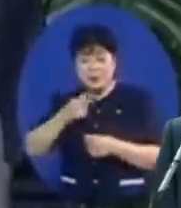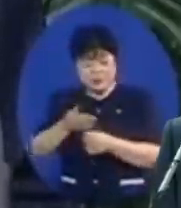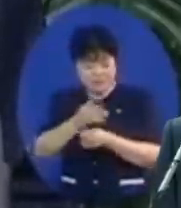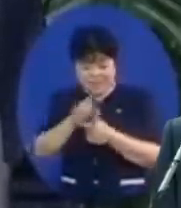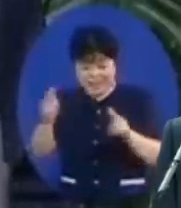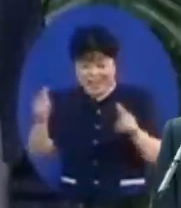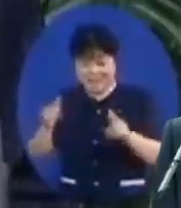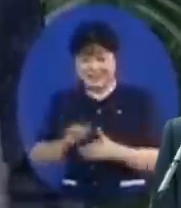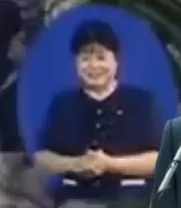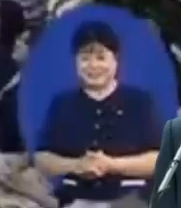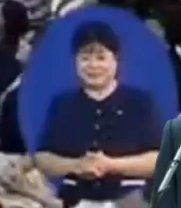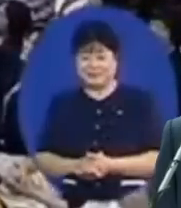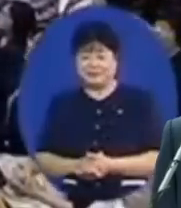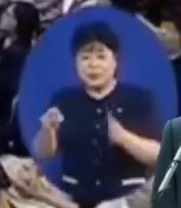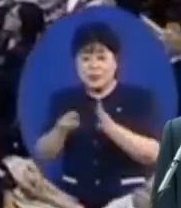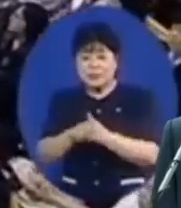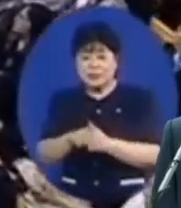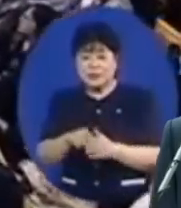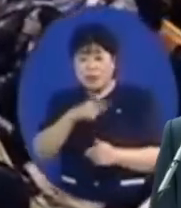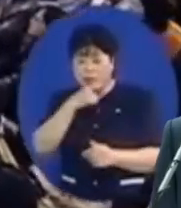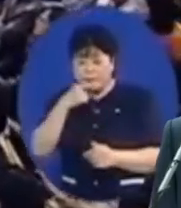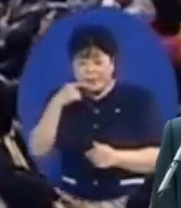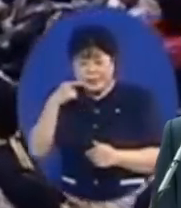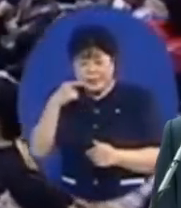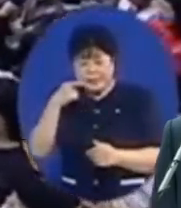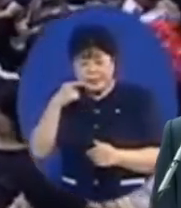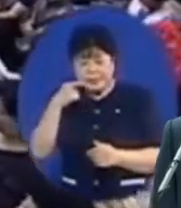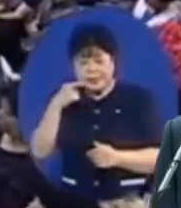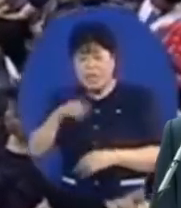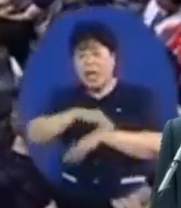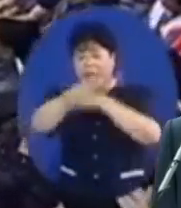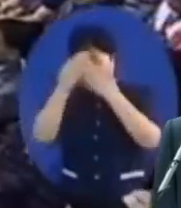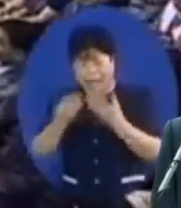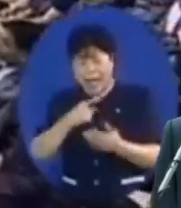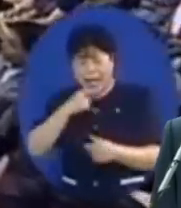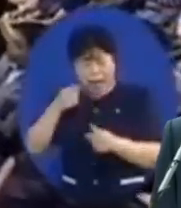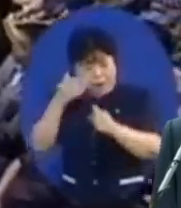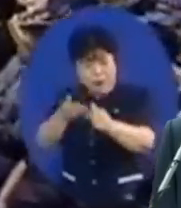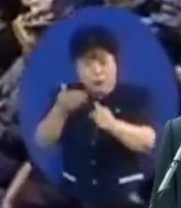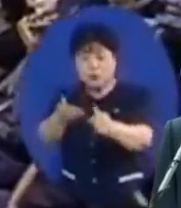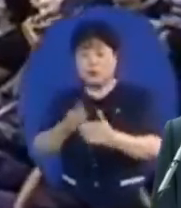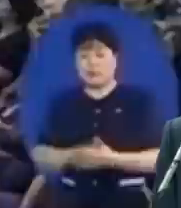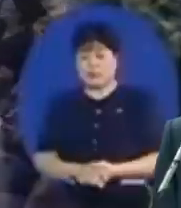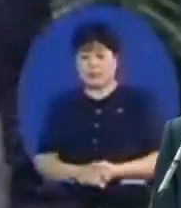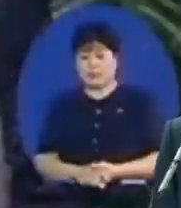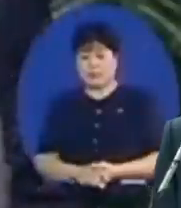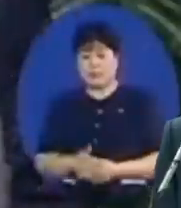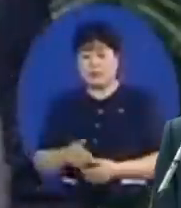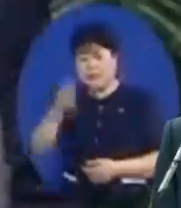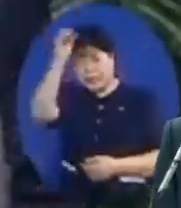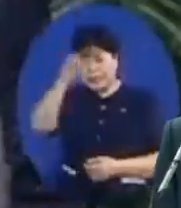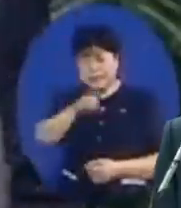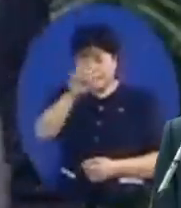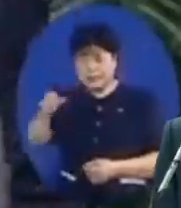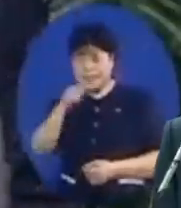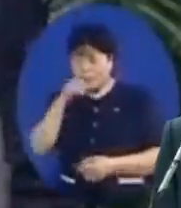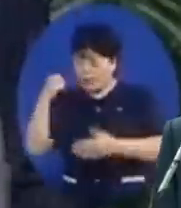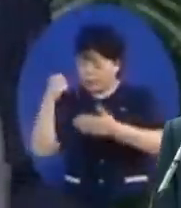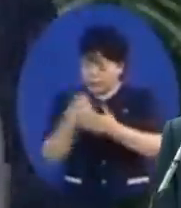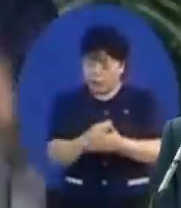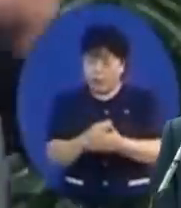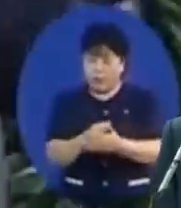우리를 위해서 당신의 피를 어느 정도 뽑아준 게 아니라 다 뽑아줘 버렸어요. 갈보리 십자가에 못